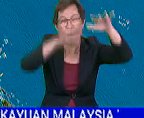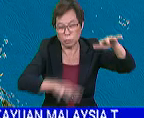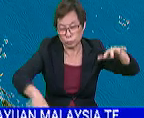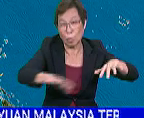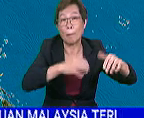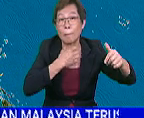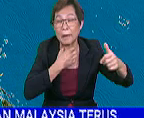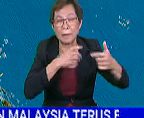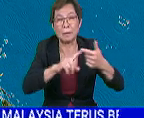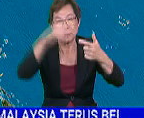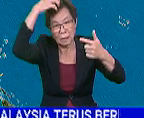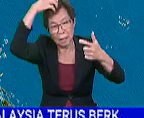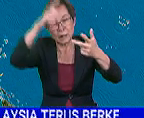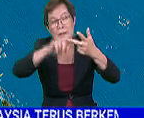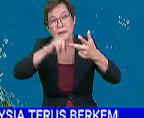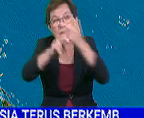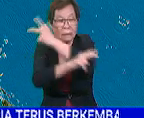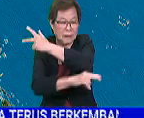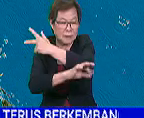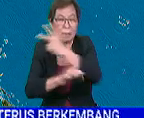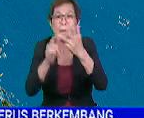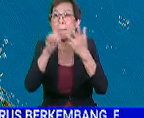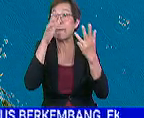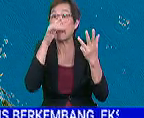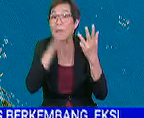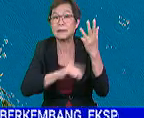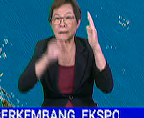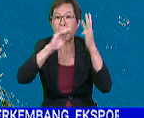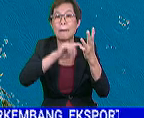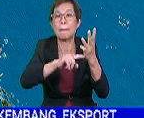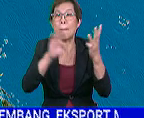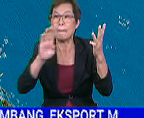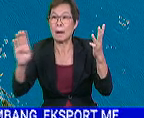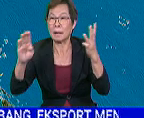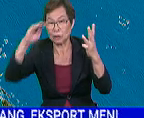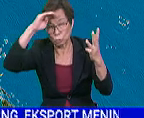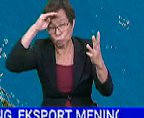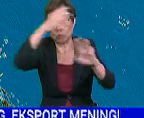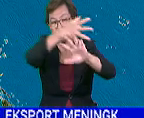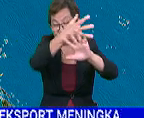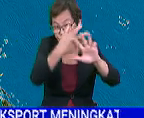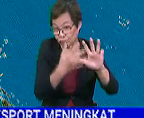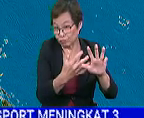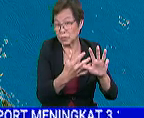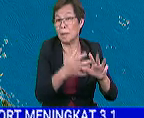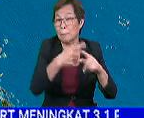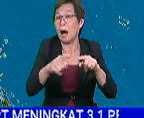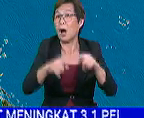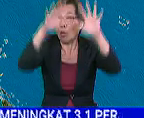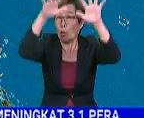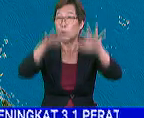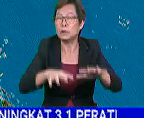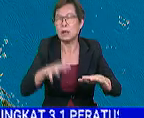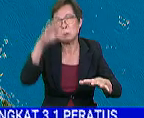Negeri perak Selangor Negeri Sembilan Melaka dan juga bahagian barat Negeri Johor Namun demikian keadaan ini